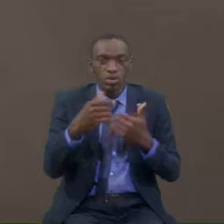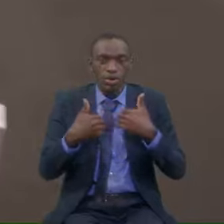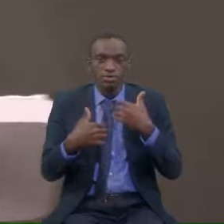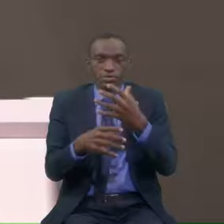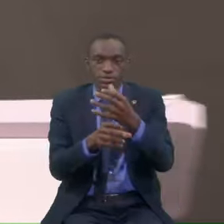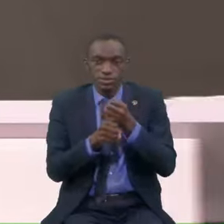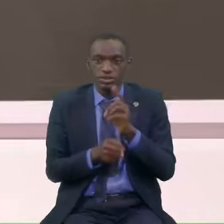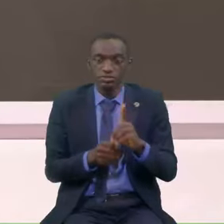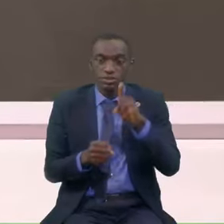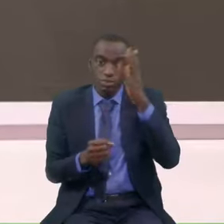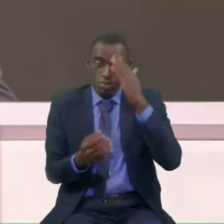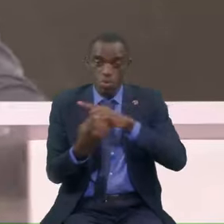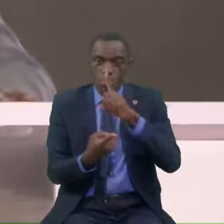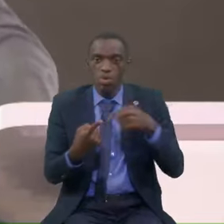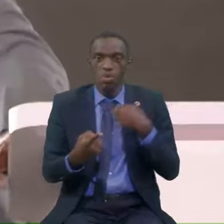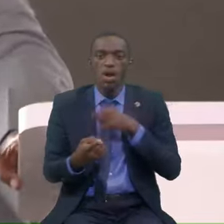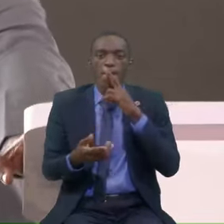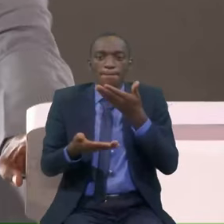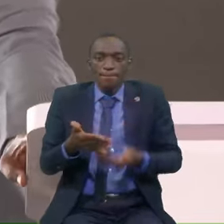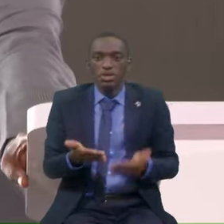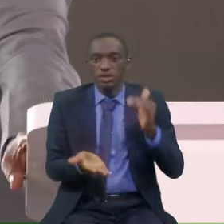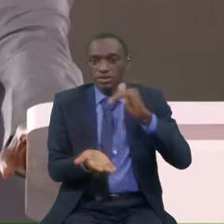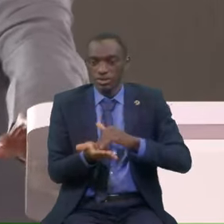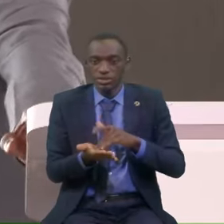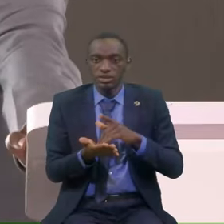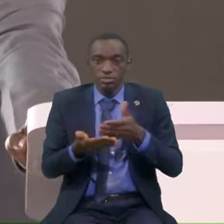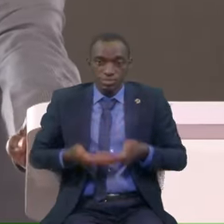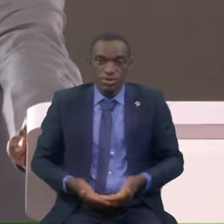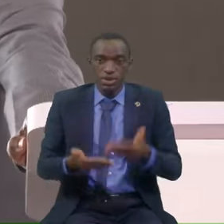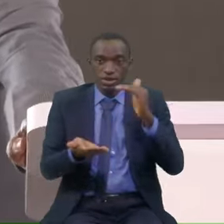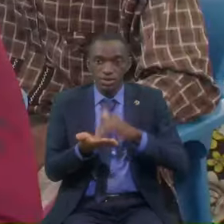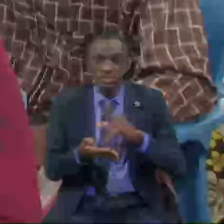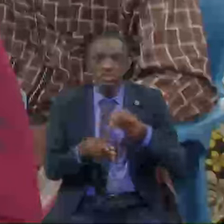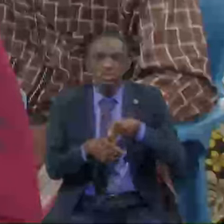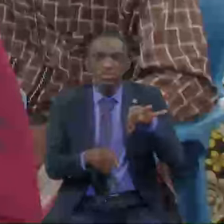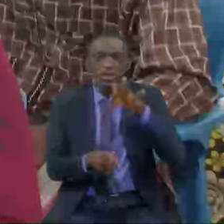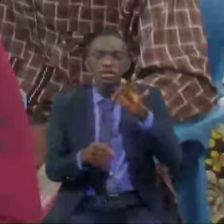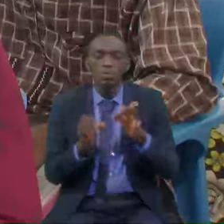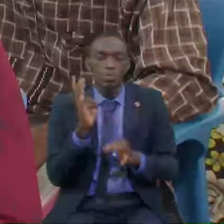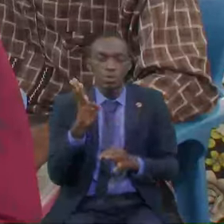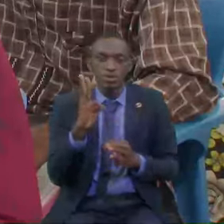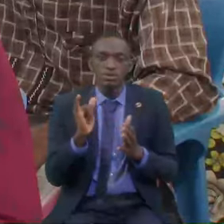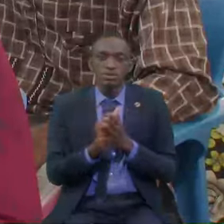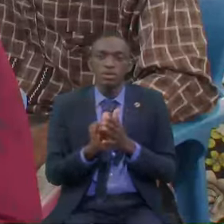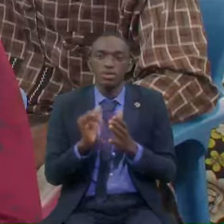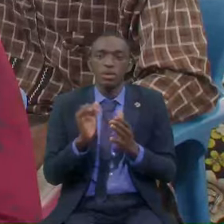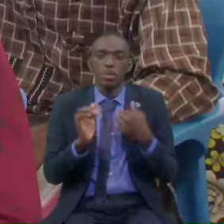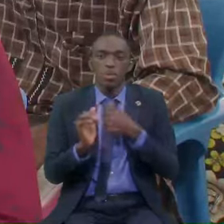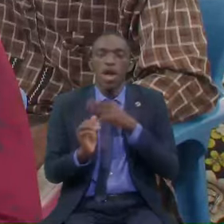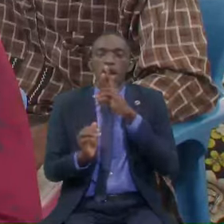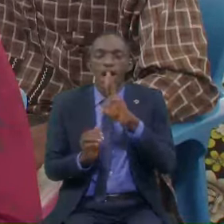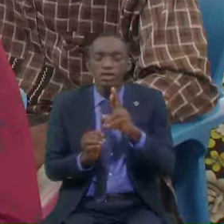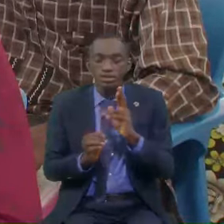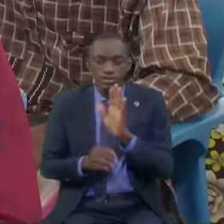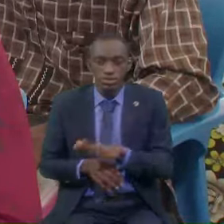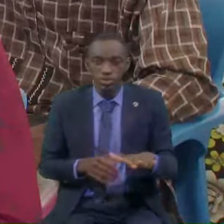quand nous naissons de nouveau, l'esprit rend témoignage à notre esprit que nous sommes enfants de Dieu. Quand nous